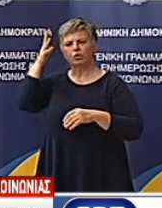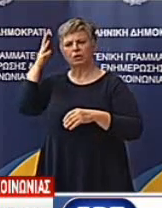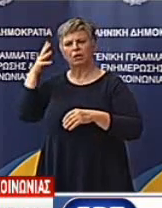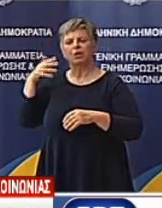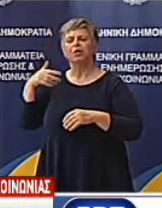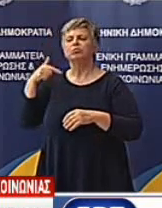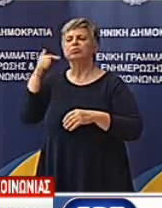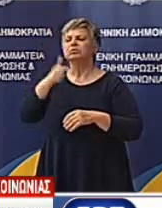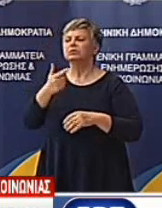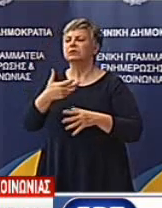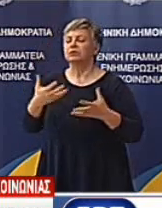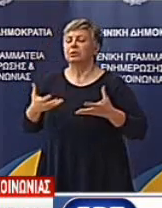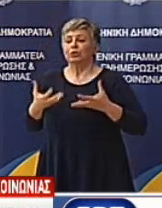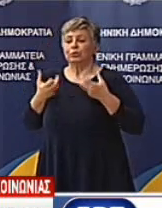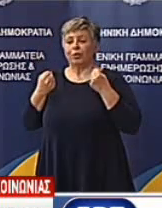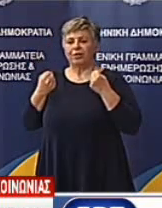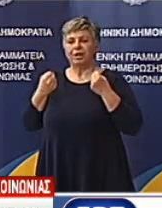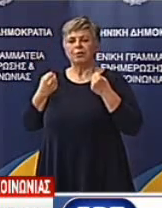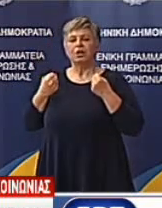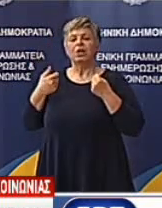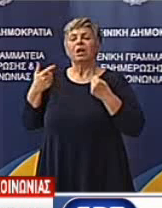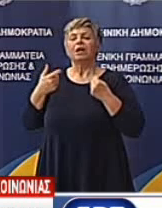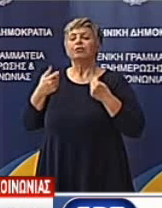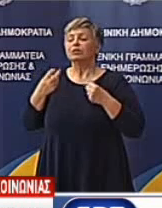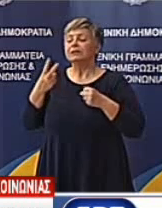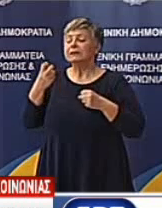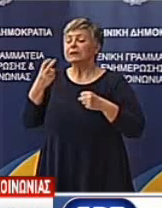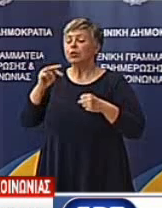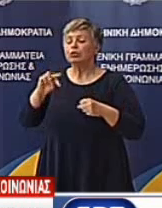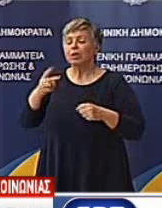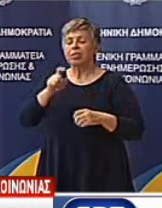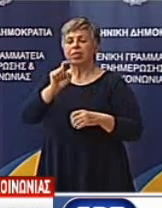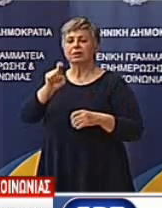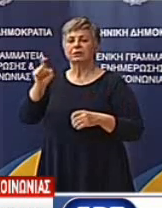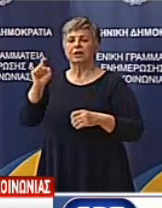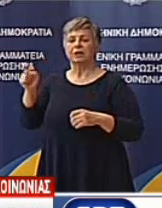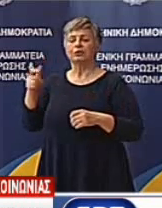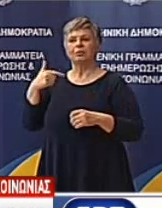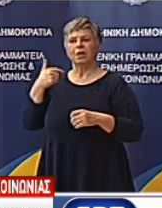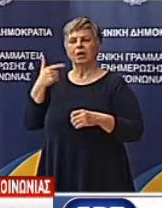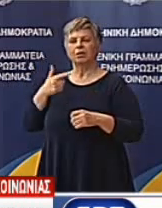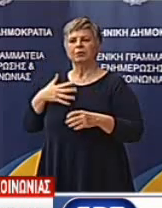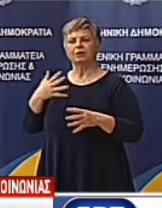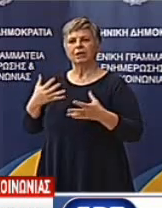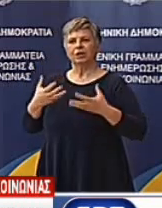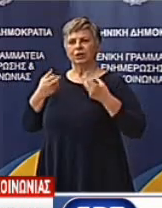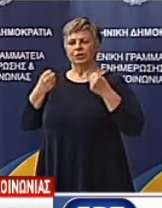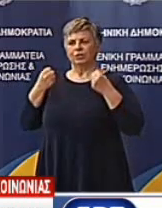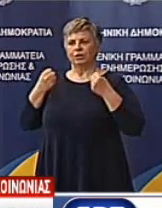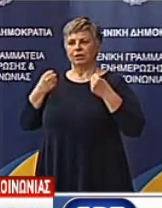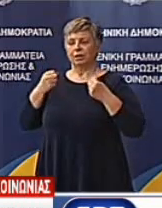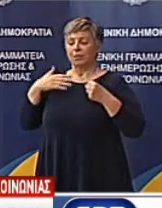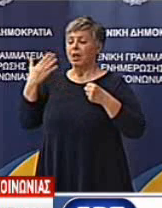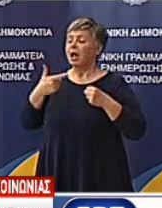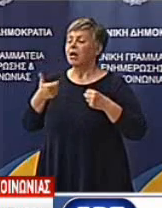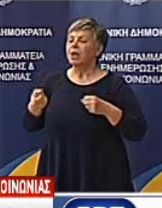από μέτρα 20 δις στην τριετία, τα οποία ήταν αναγκασμένη η οποιαδήποτε κυβέρνηση να πάρει. Ας